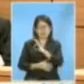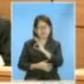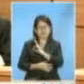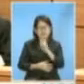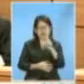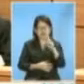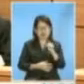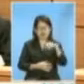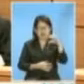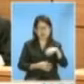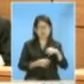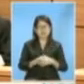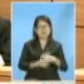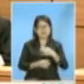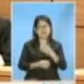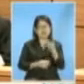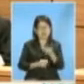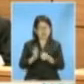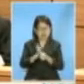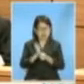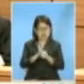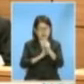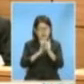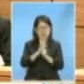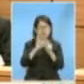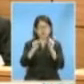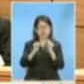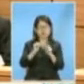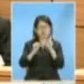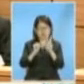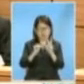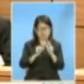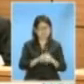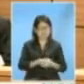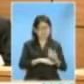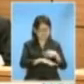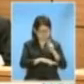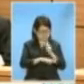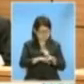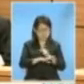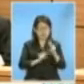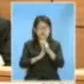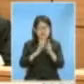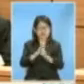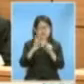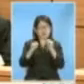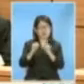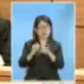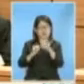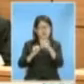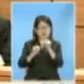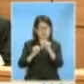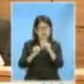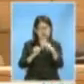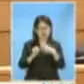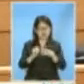าผมขอแปรยติในมาตรา3ท่านประธานครับในมาตรา111ซึ่งผมข